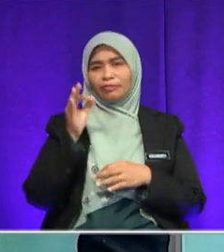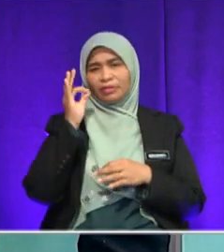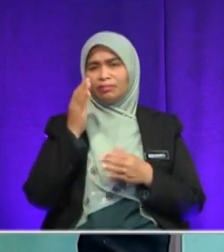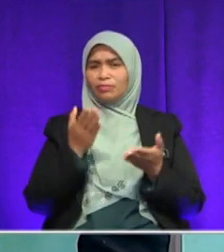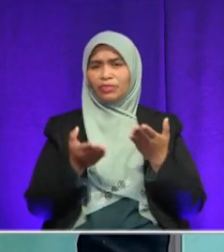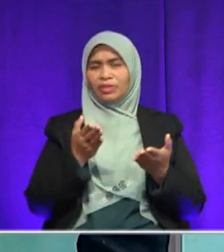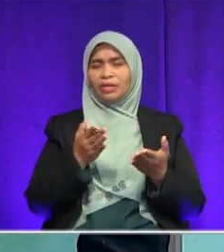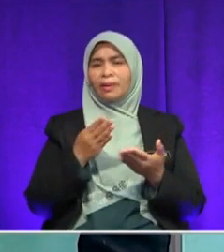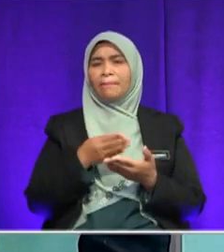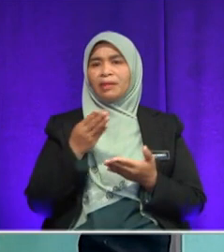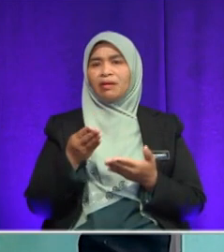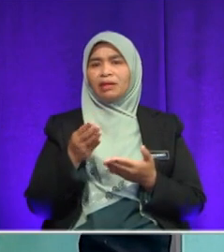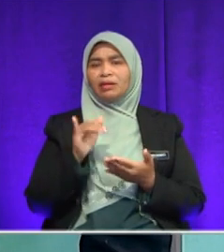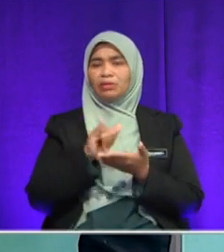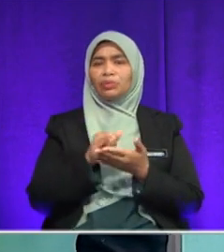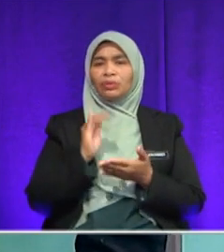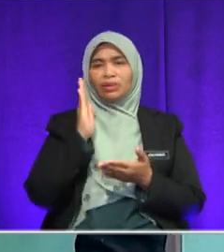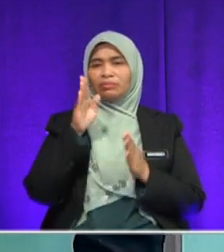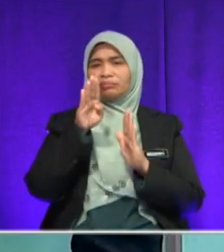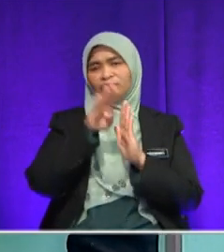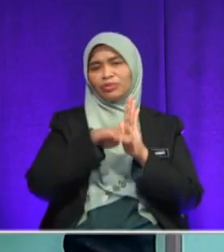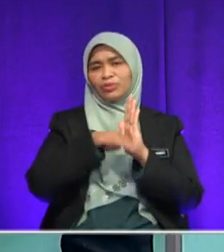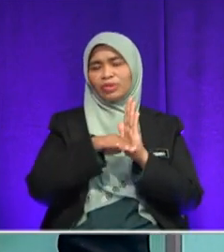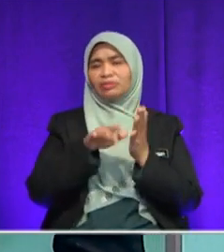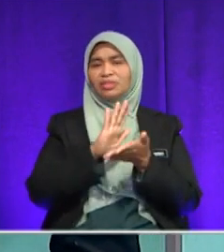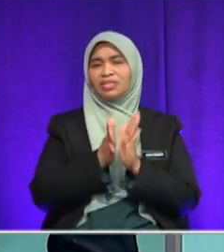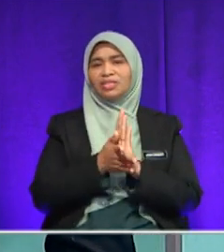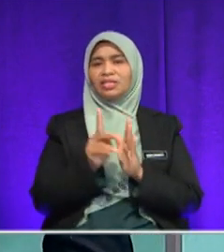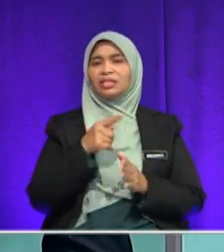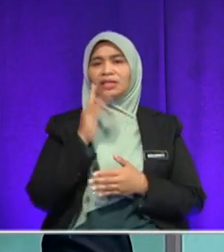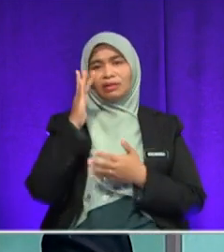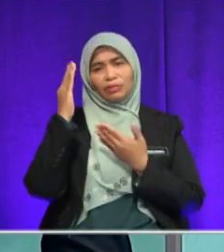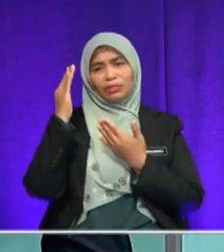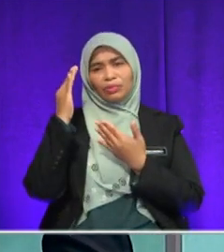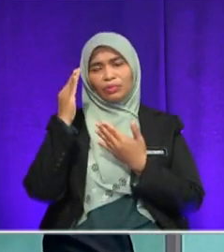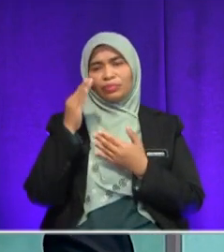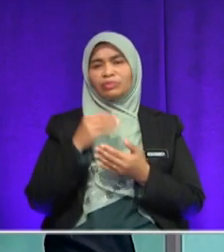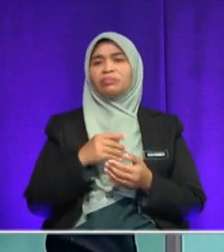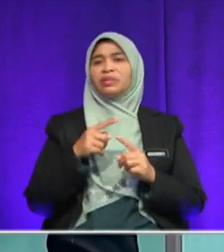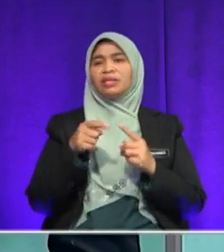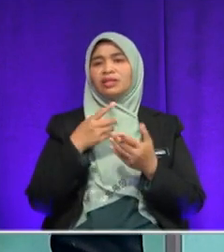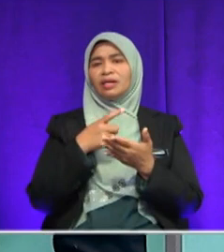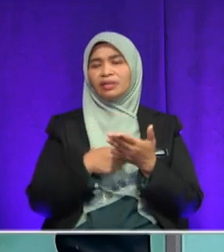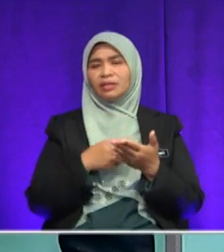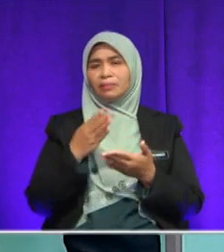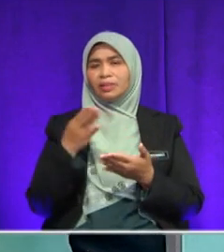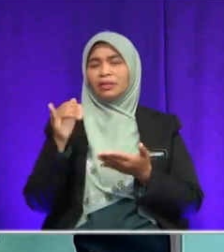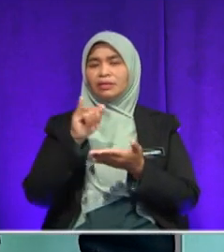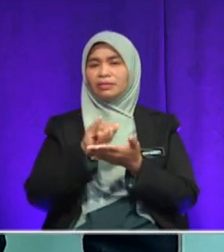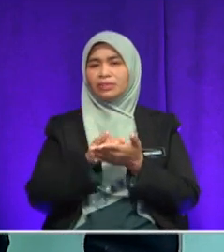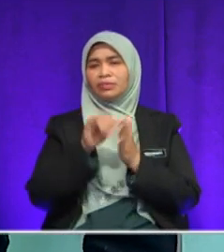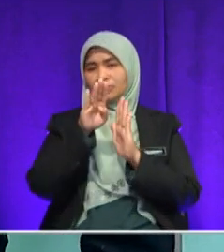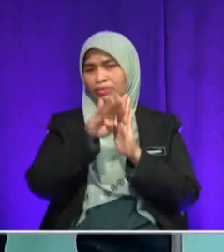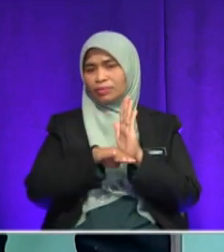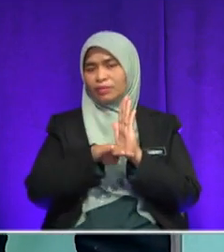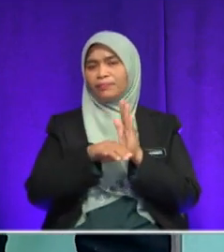dulu beli barang sekarang. Sebab apa? Kita nak tunggu sehingga harga barang tu turun. Okey, so kita lihat contoh macam